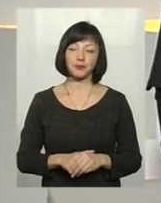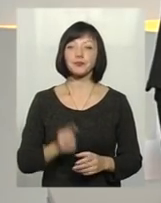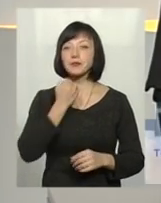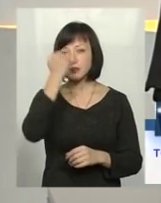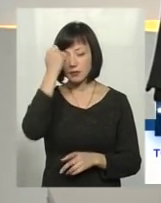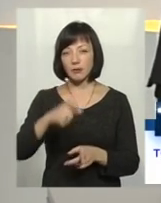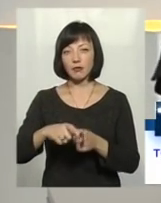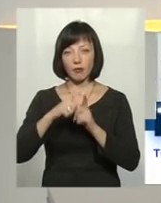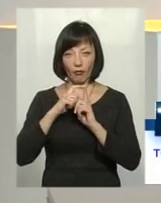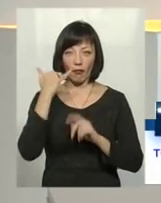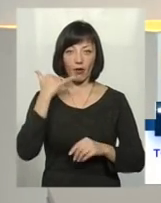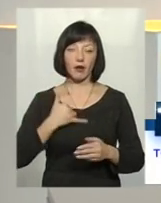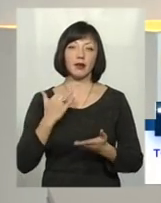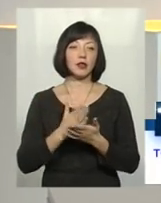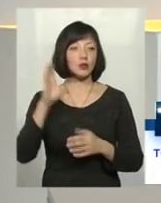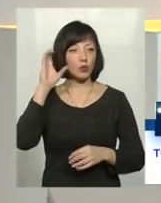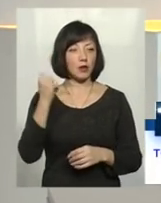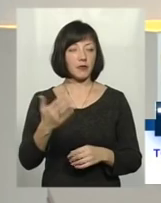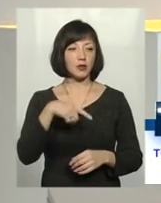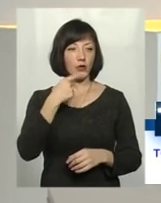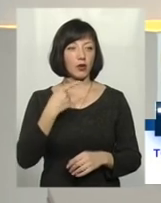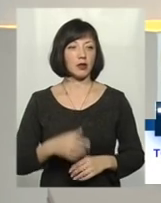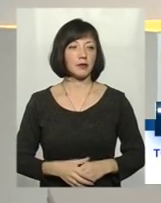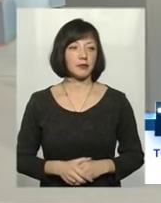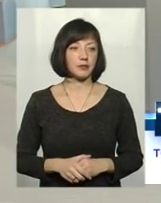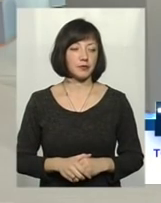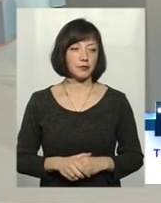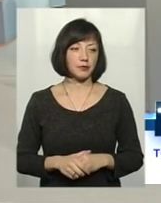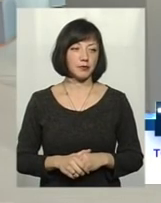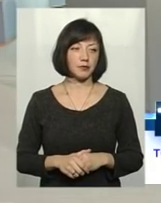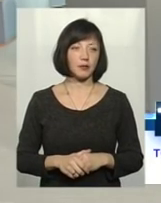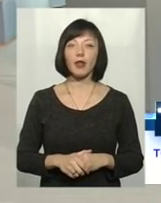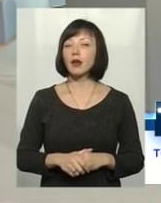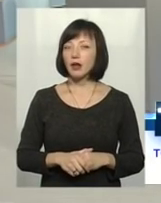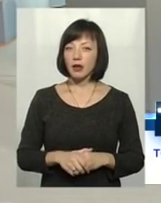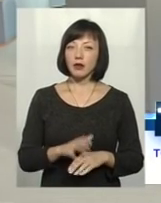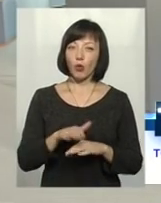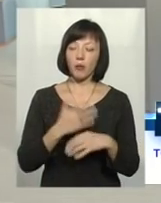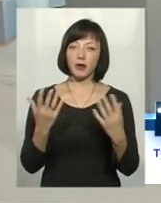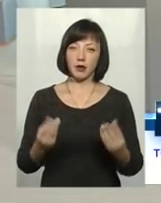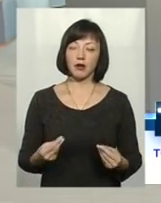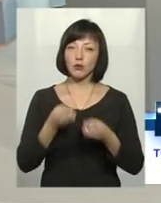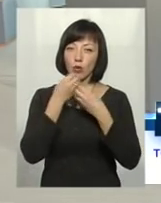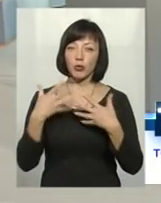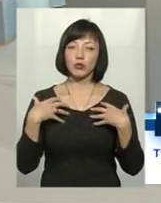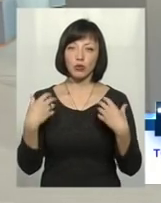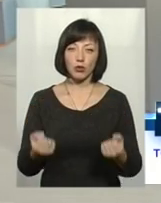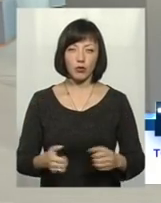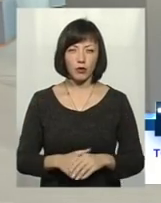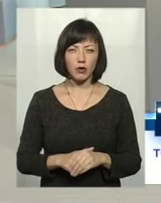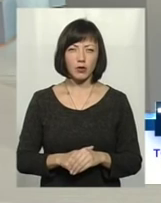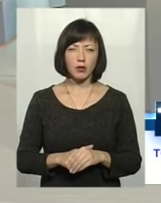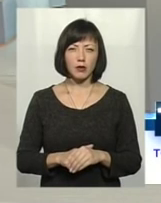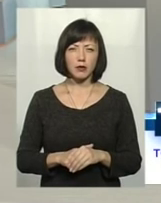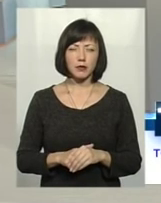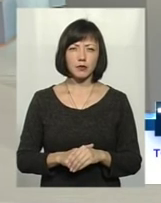відповідь. 61-90-60. Слухаємо вас. Говоріть, будь ласка. Алло, добрий день. Доброго здоров'я. У мене таке